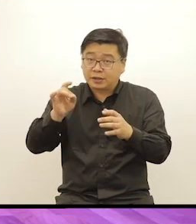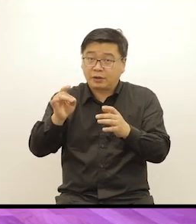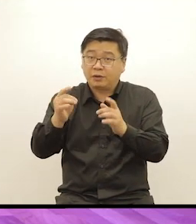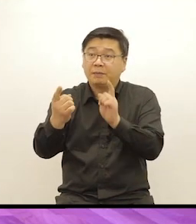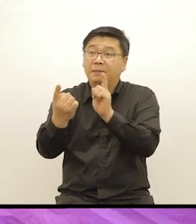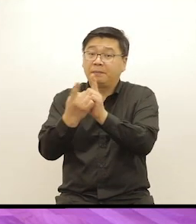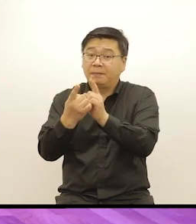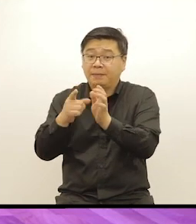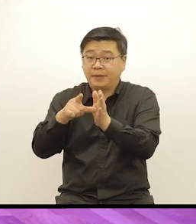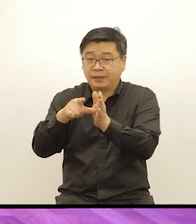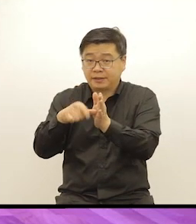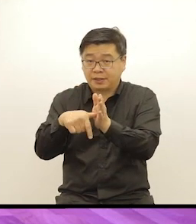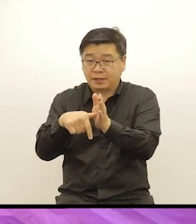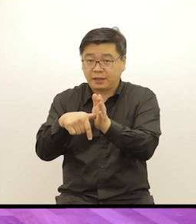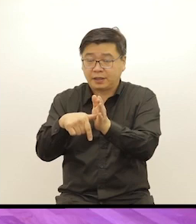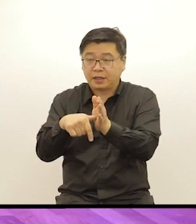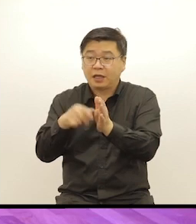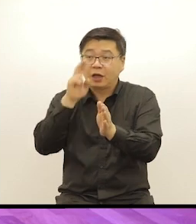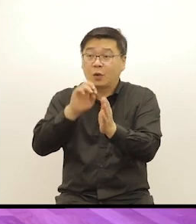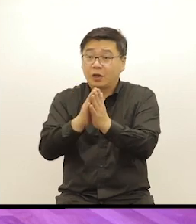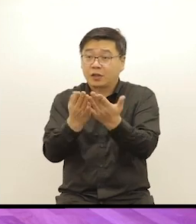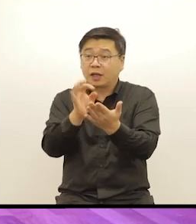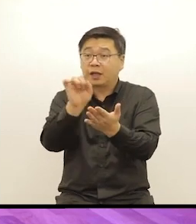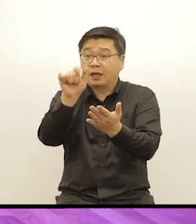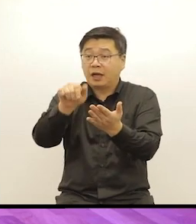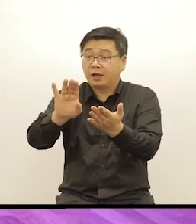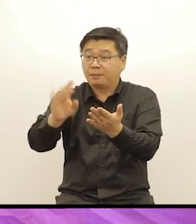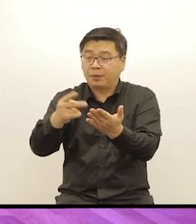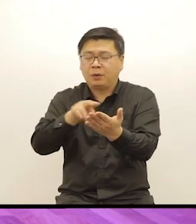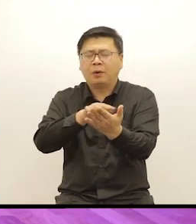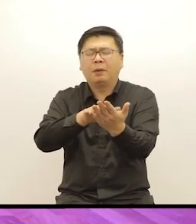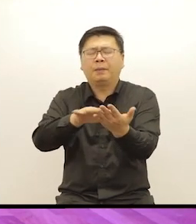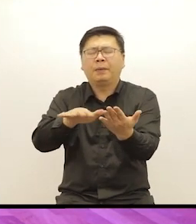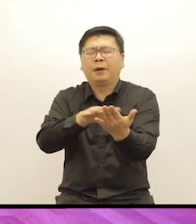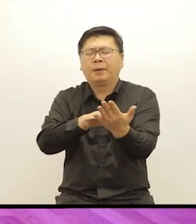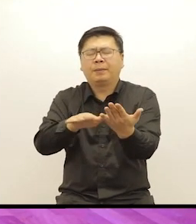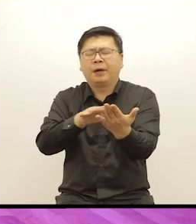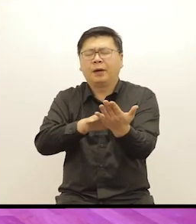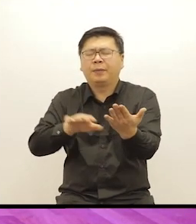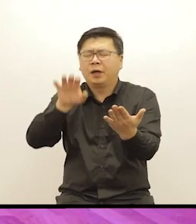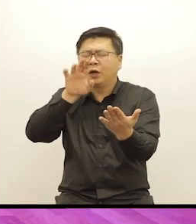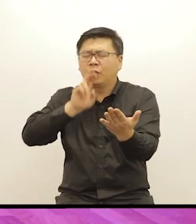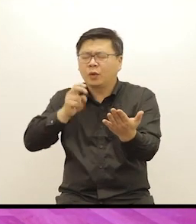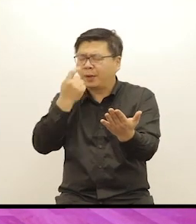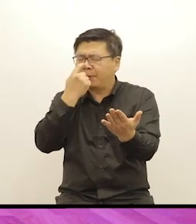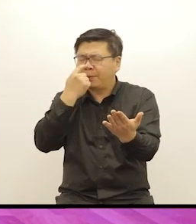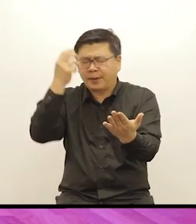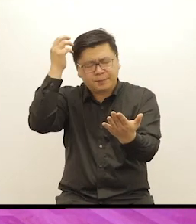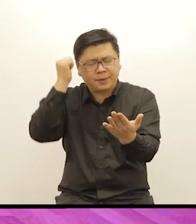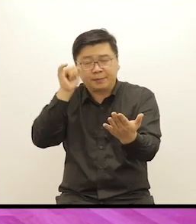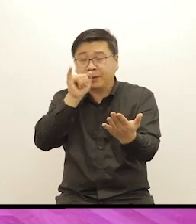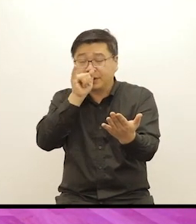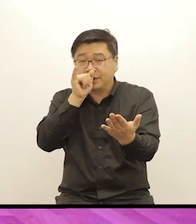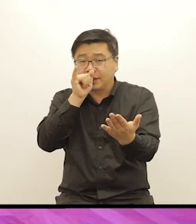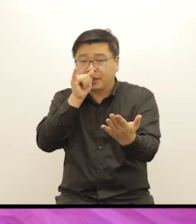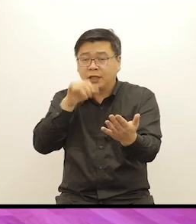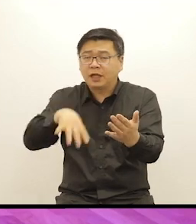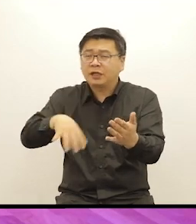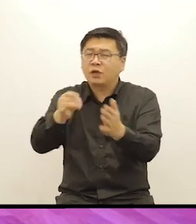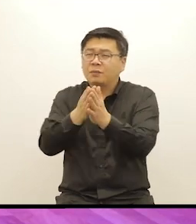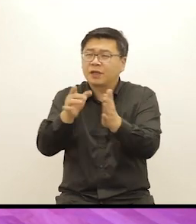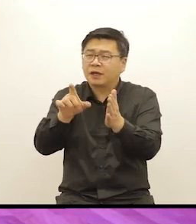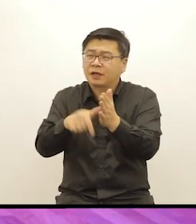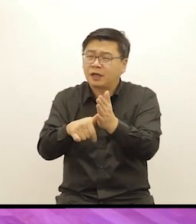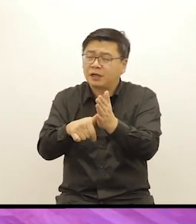예. 보통 악보를 읽어가면서 그 음악을 처음 익히기 시작하는데요. 좀 첫 시작부터